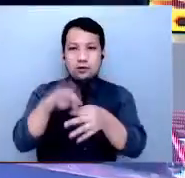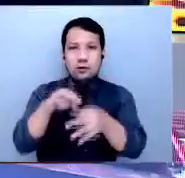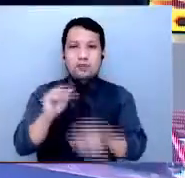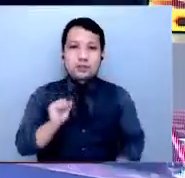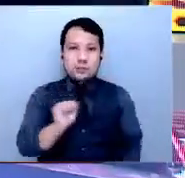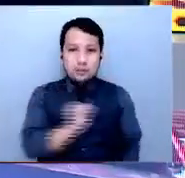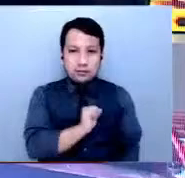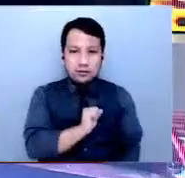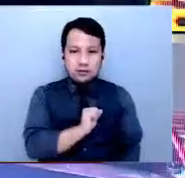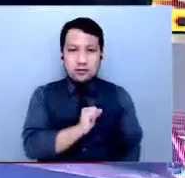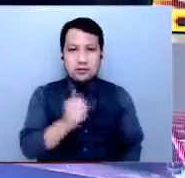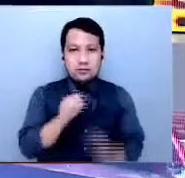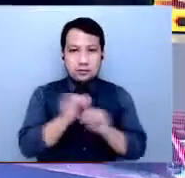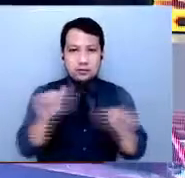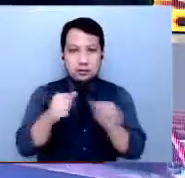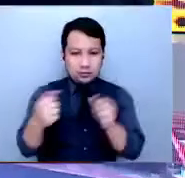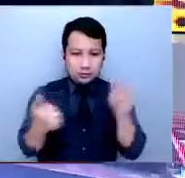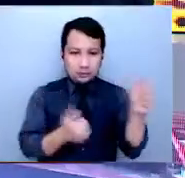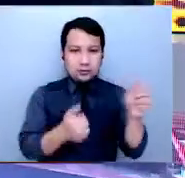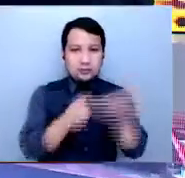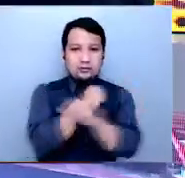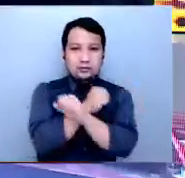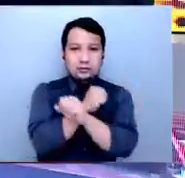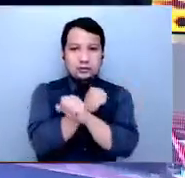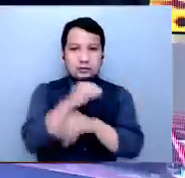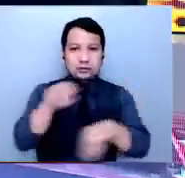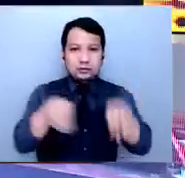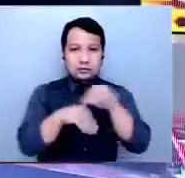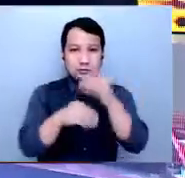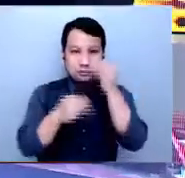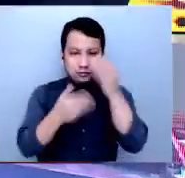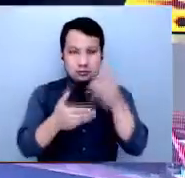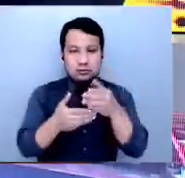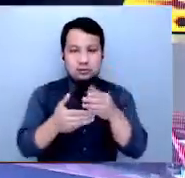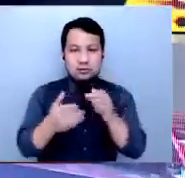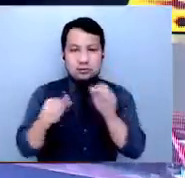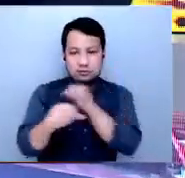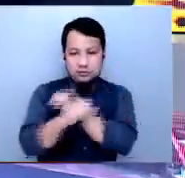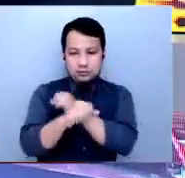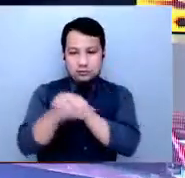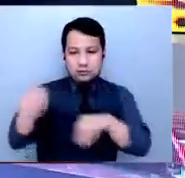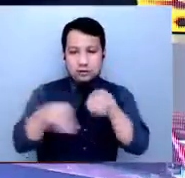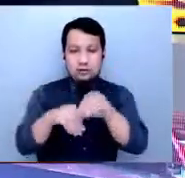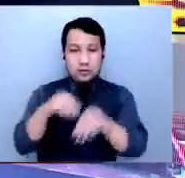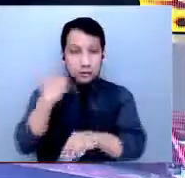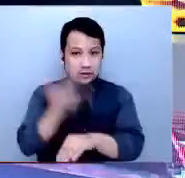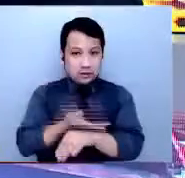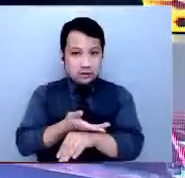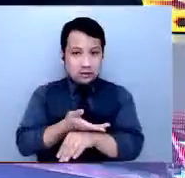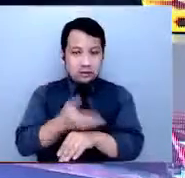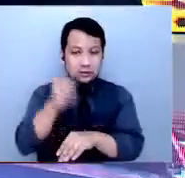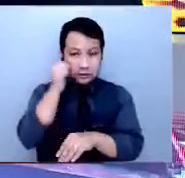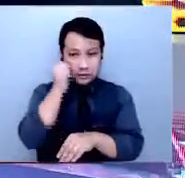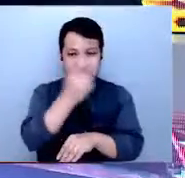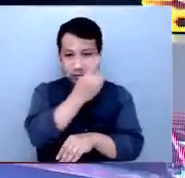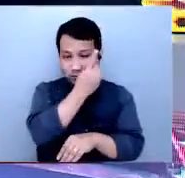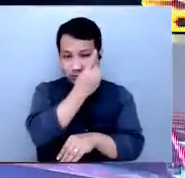ulit siya sa substitution. Ilang araw lang yan matapos makipag-substitute din ng anak niyang si Mayor Sara Duterte para